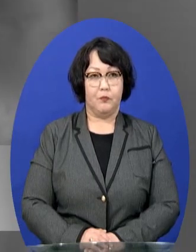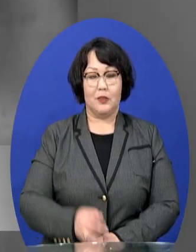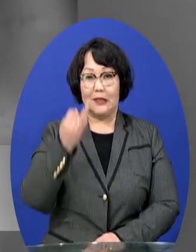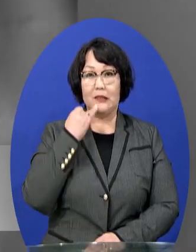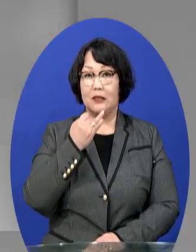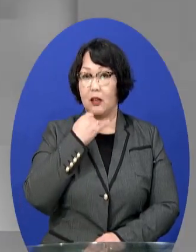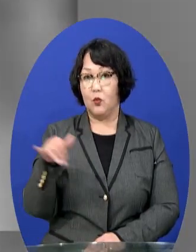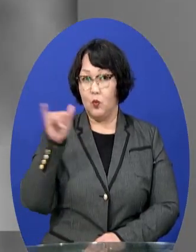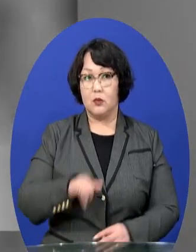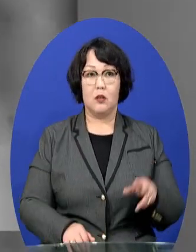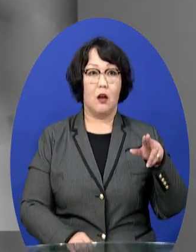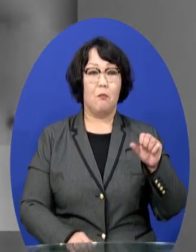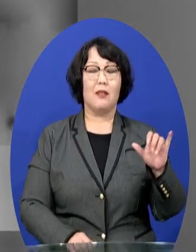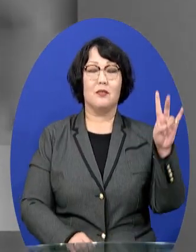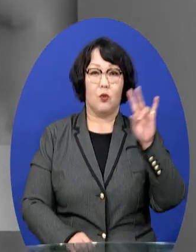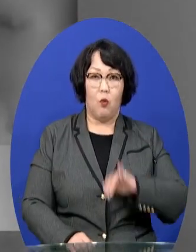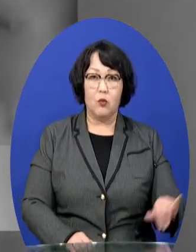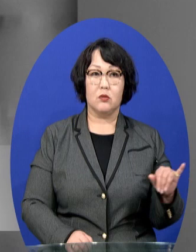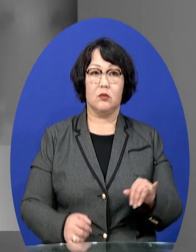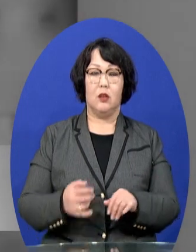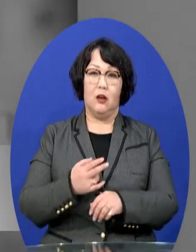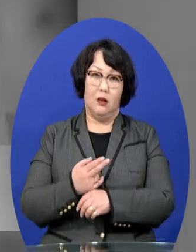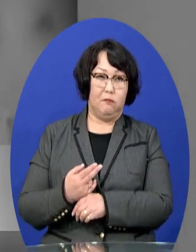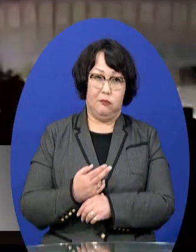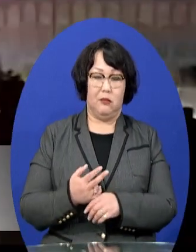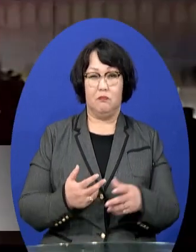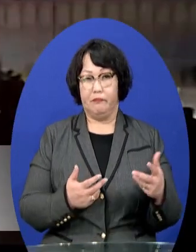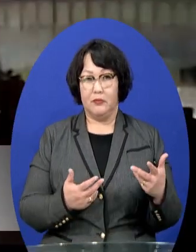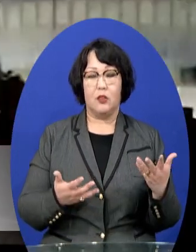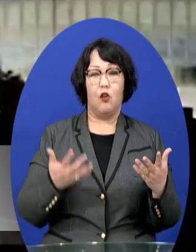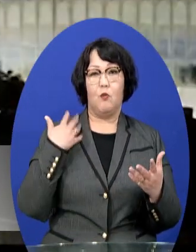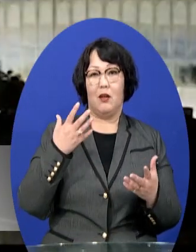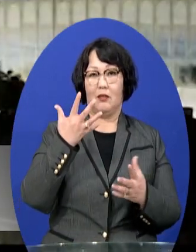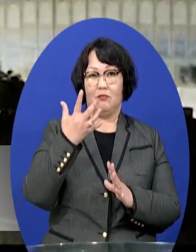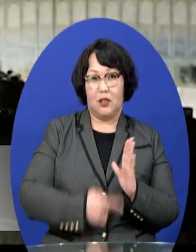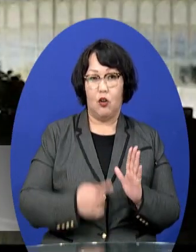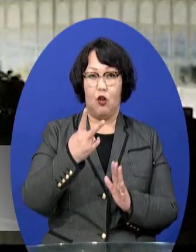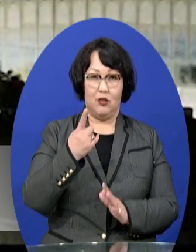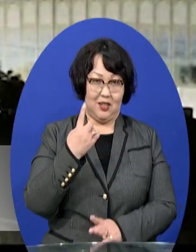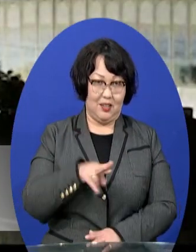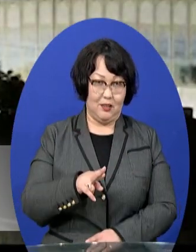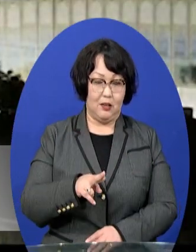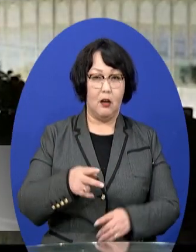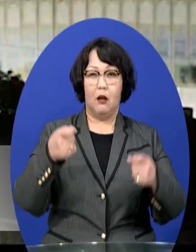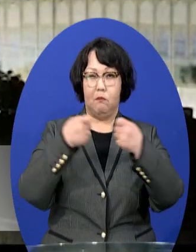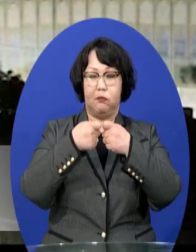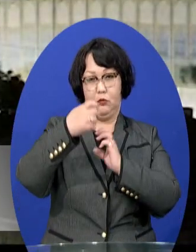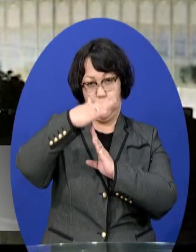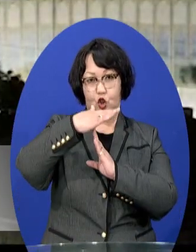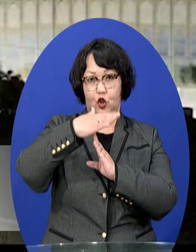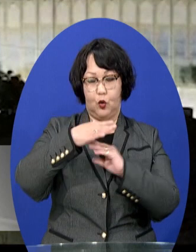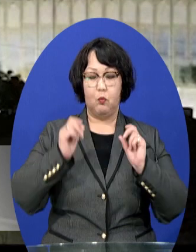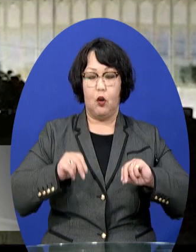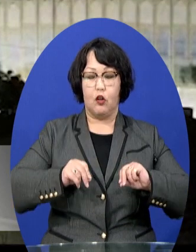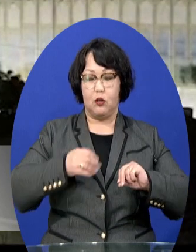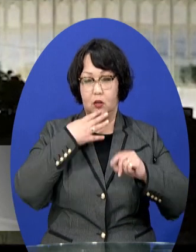Израиль болон Палестины босогчдын Хамас бүлэглэл өнгөрсөн 5 дугаар сарын 21-нд гал зогсоох тохиролцоонд хүрээд байсан